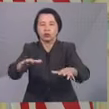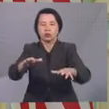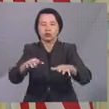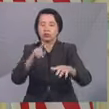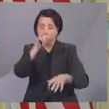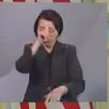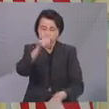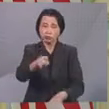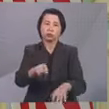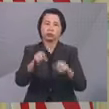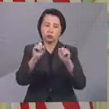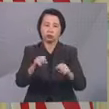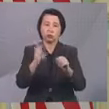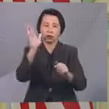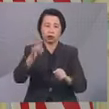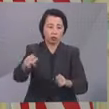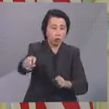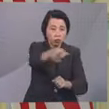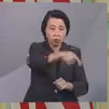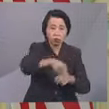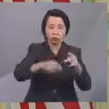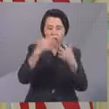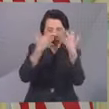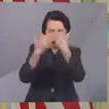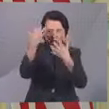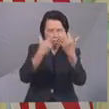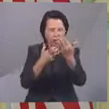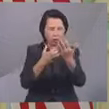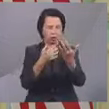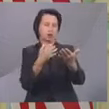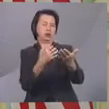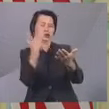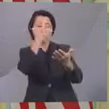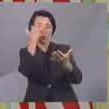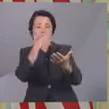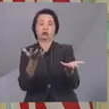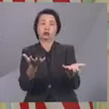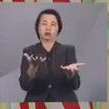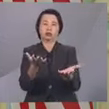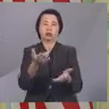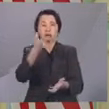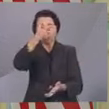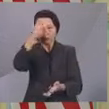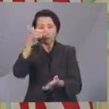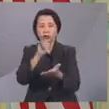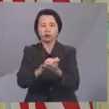ianya pasti akan mengelirukan rakyat kita. Sebab itulah